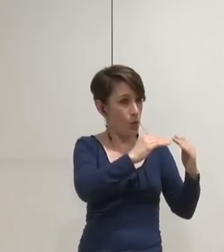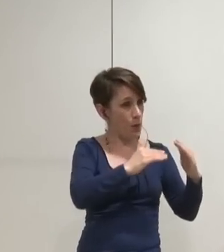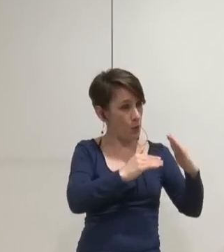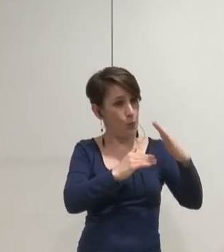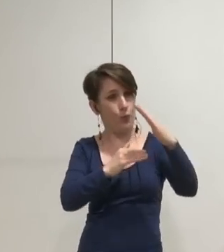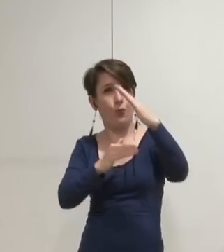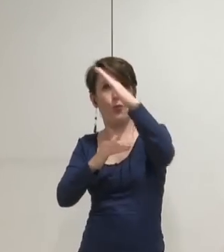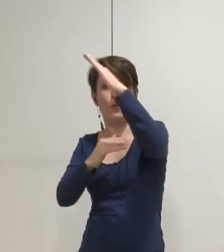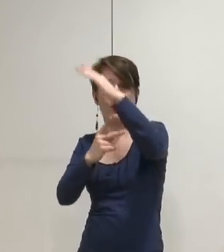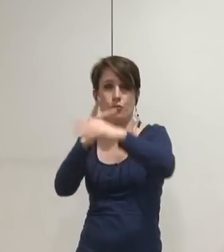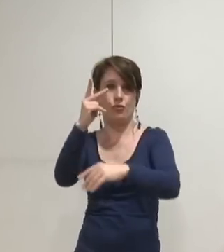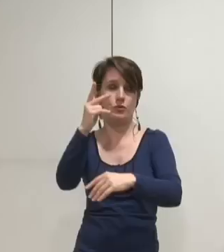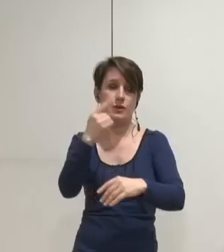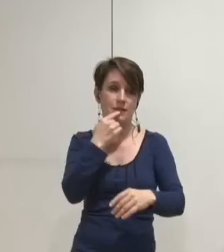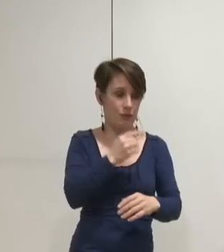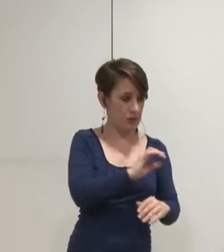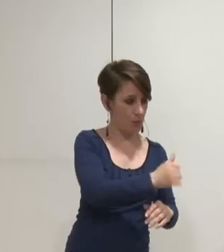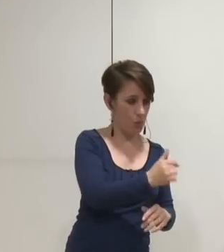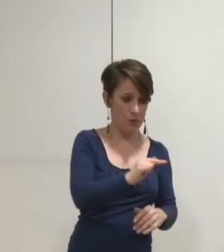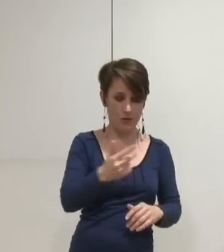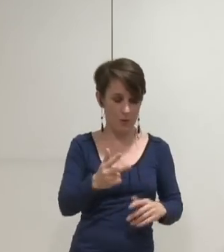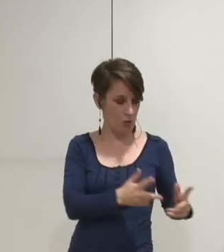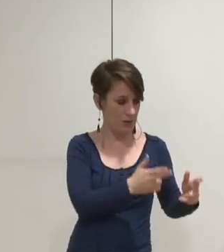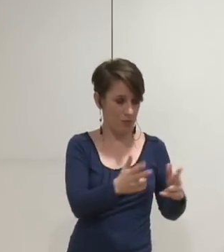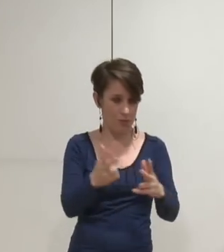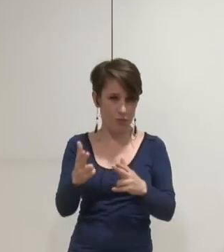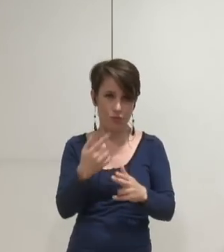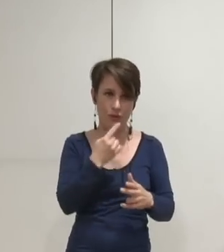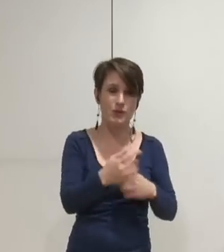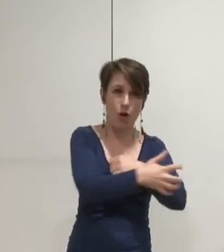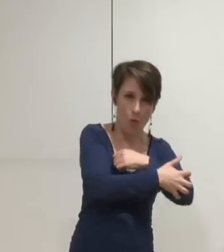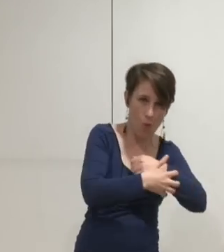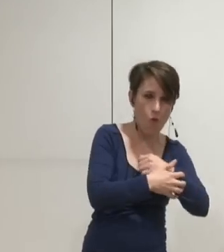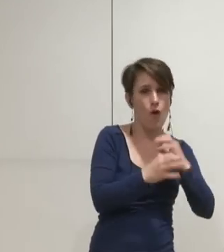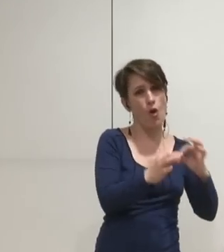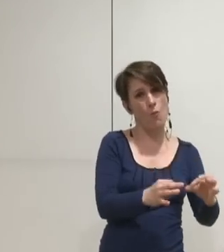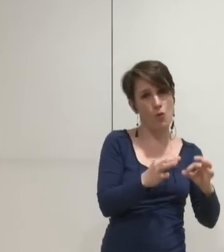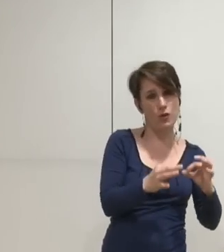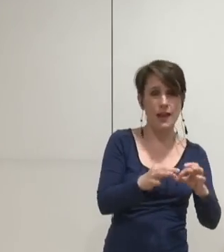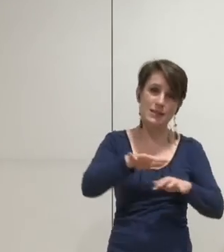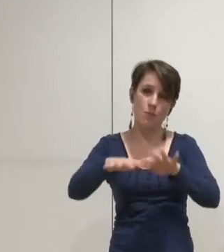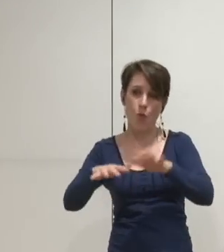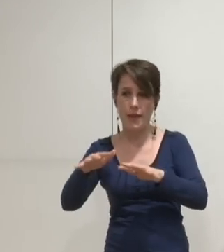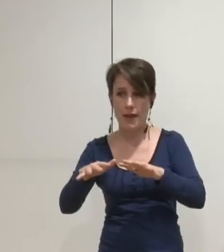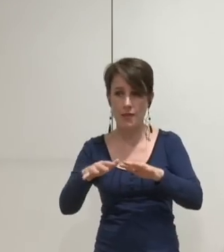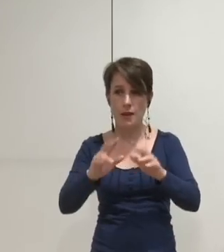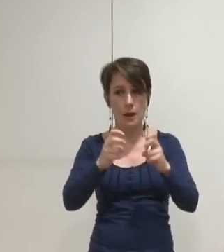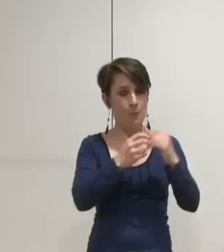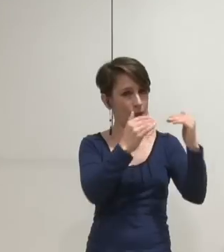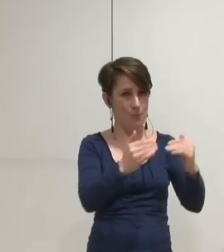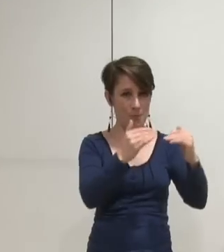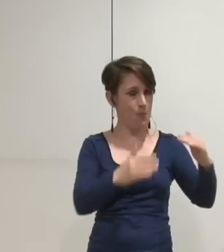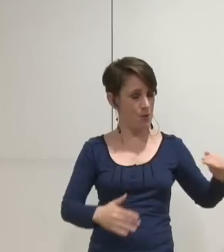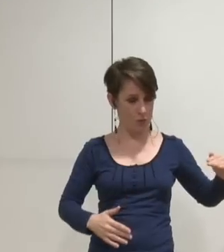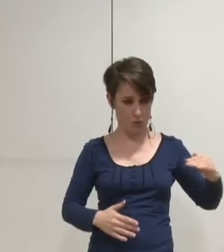premières tranches qui sont les revenus pauvres modestes et catégories moyenne ne subissent pas de hausse tandis